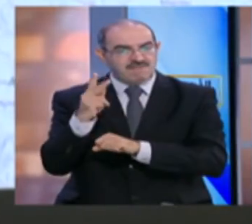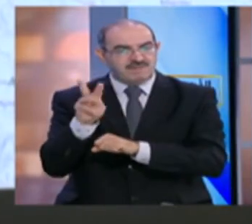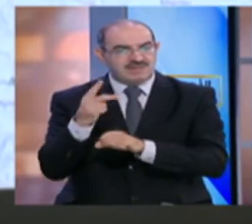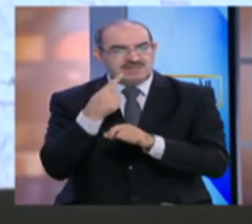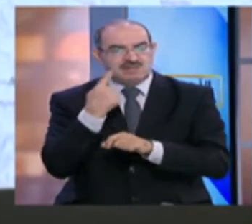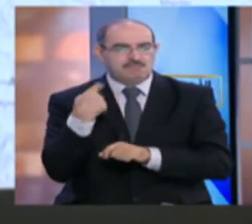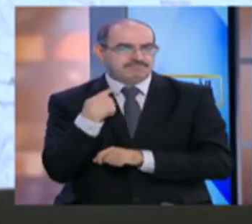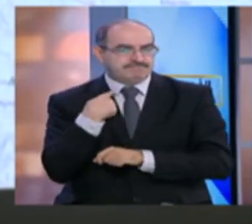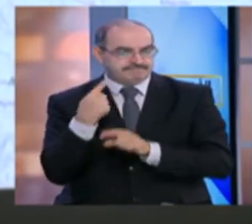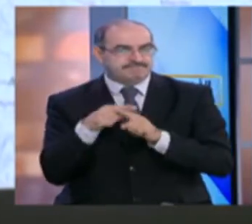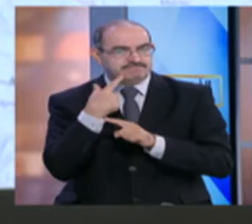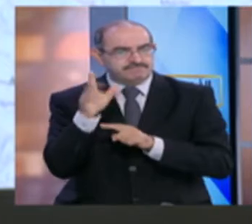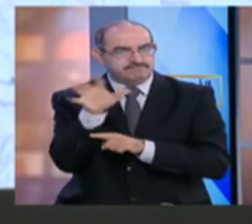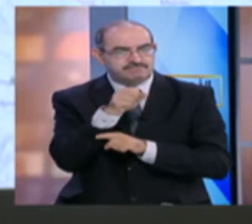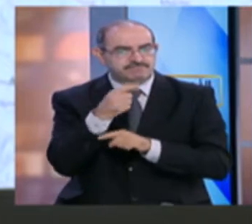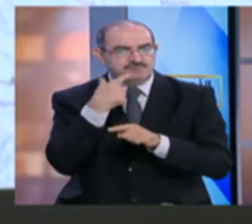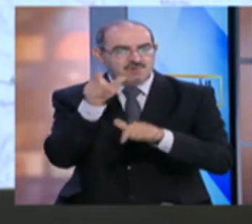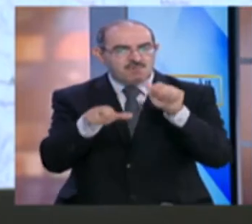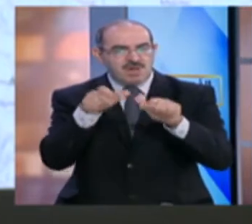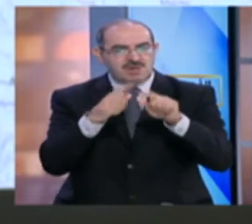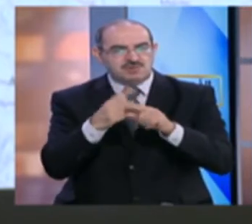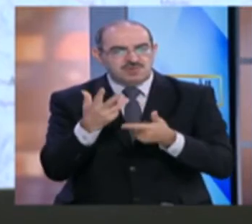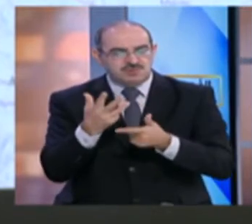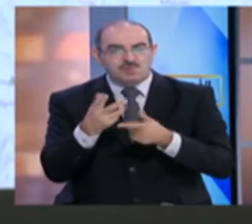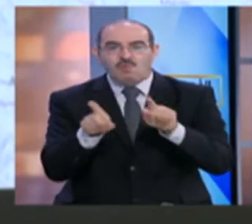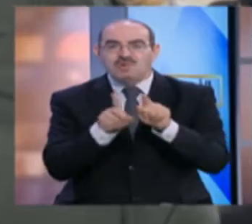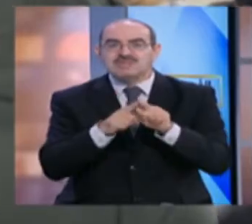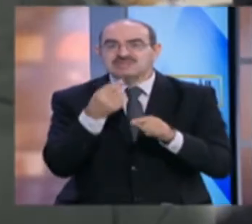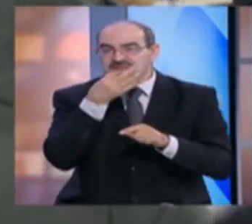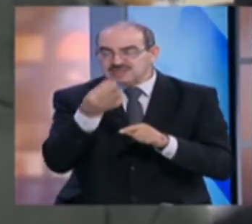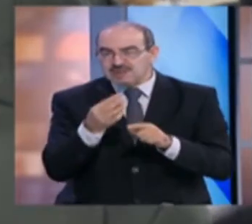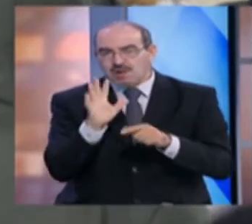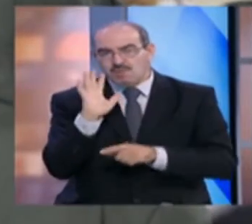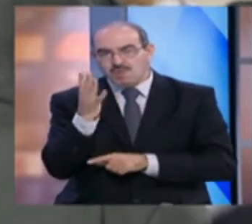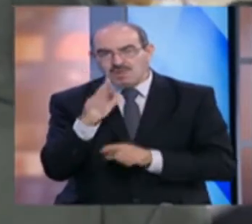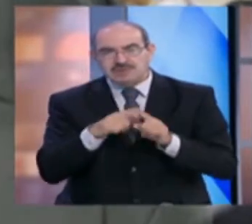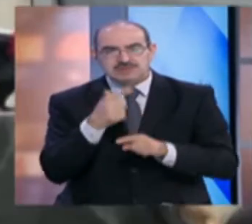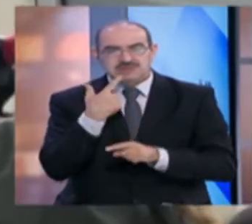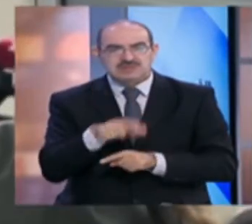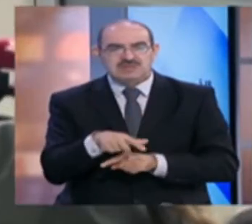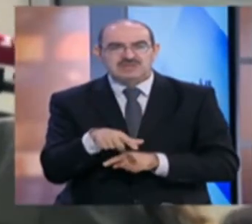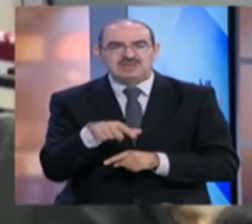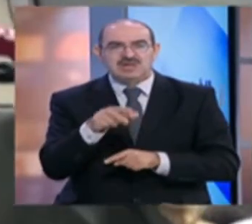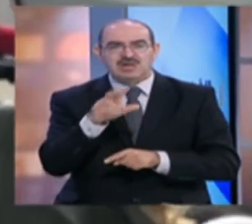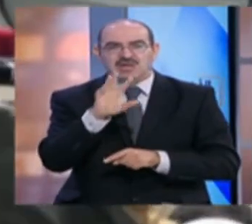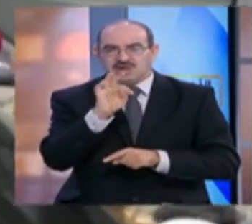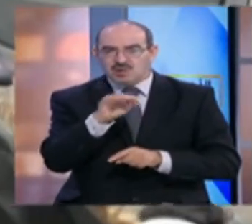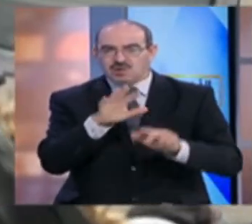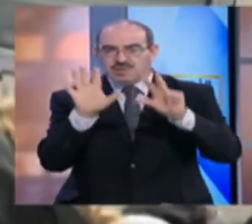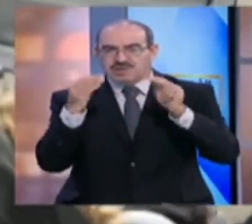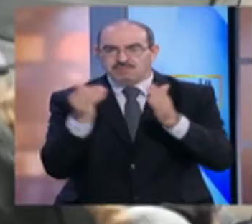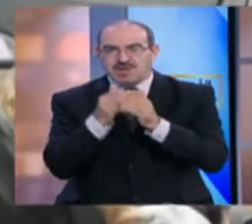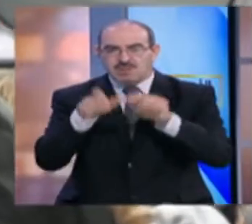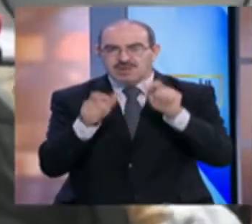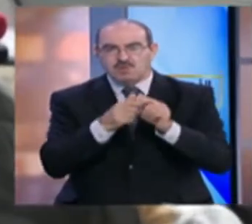أفسدت بعض عمليات الإجلاء في ماريوبول وخاركيف، موضحا أن ما لا يقل عن 48,000 مدني